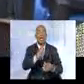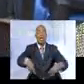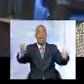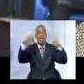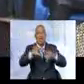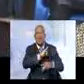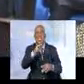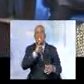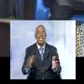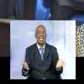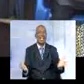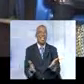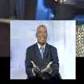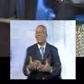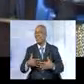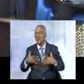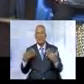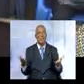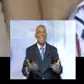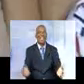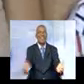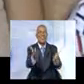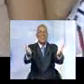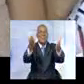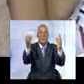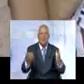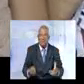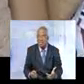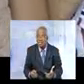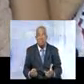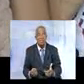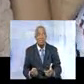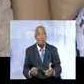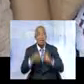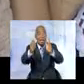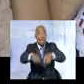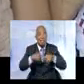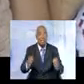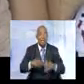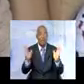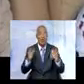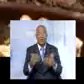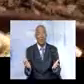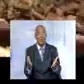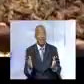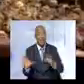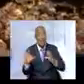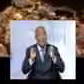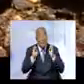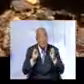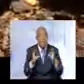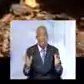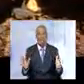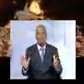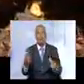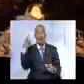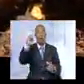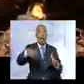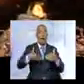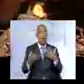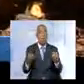leur réalisation. Une exhortation implicite à s'engager pour la qualité des produits commercialisés. Le département de